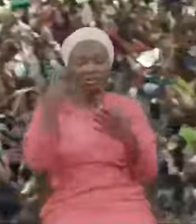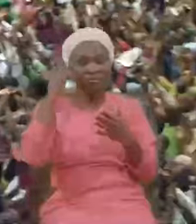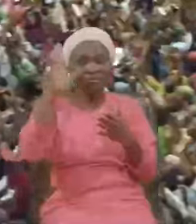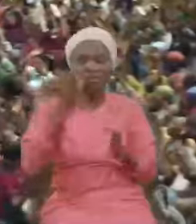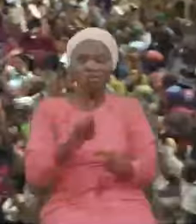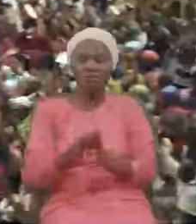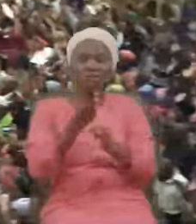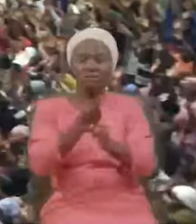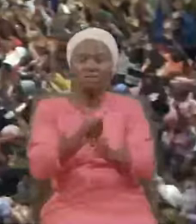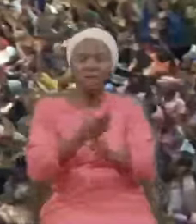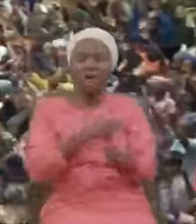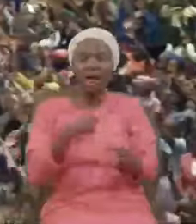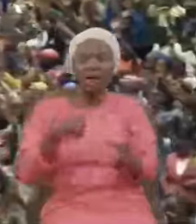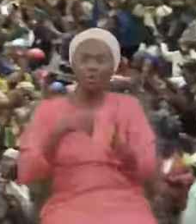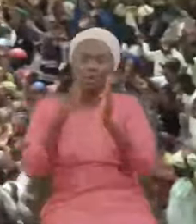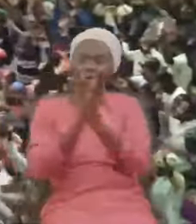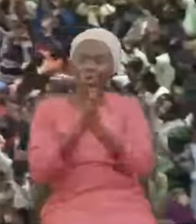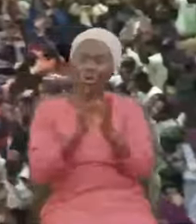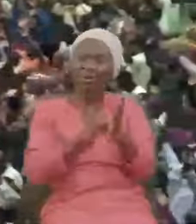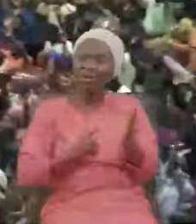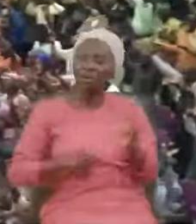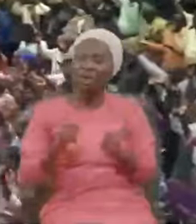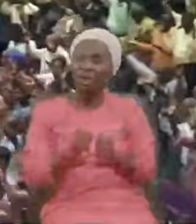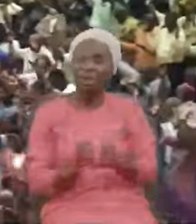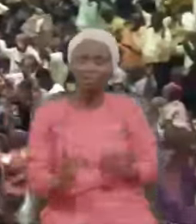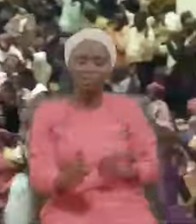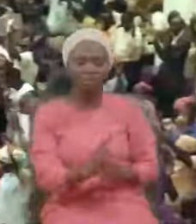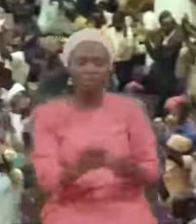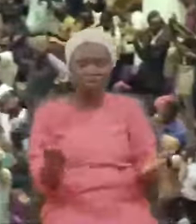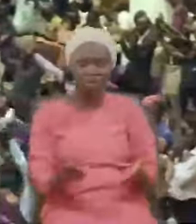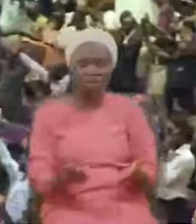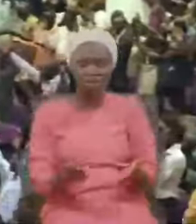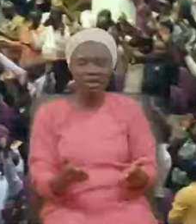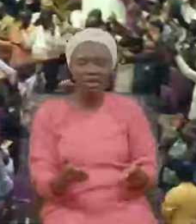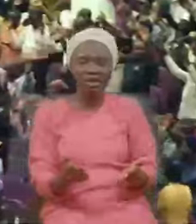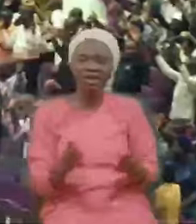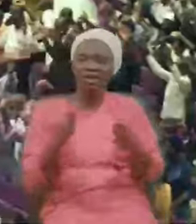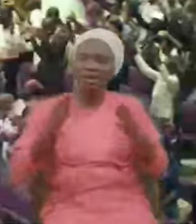ta fidélité. Je prie, Seigneur, que tout le monde ici, sans exception,